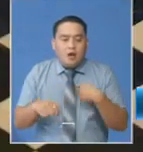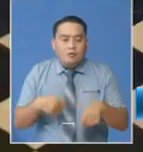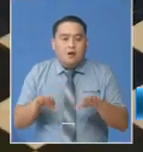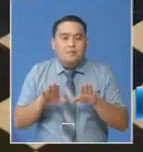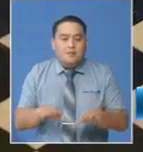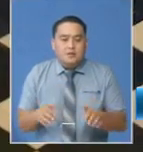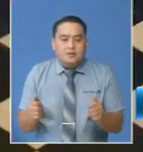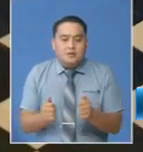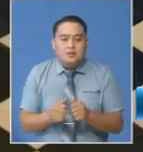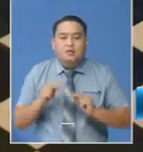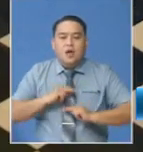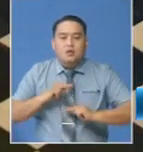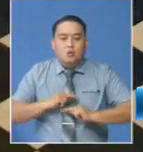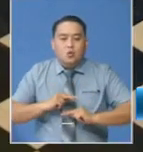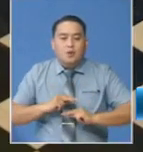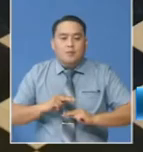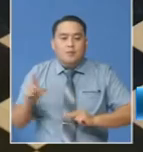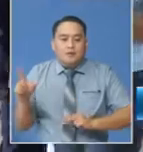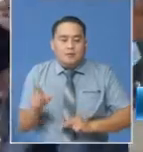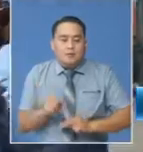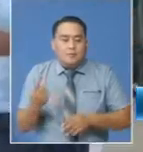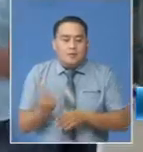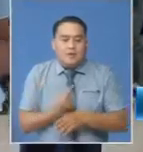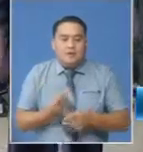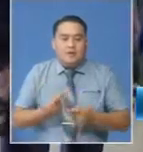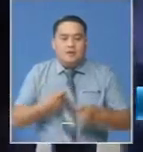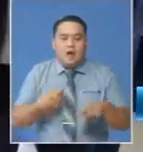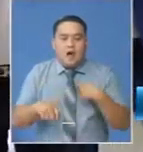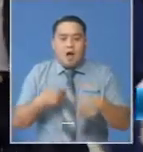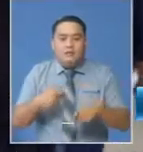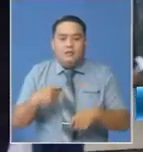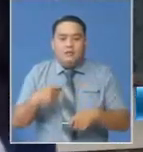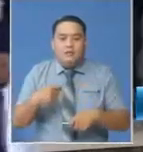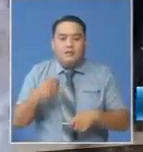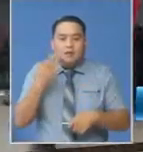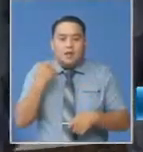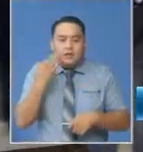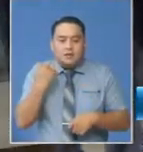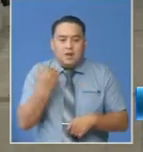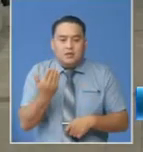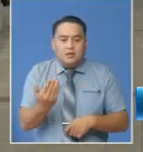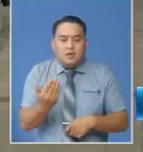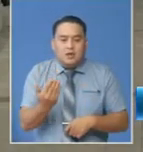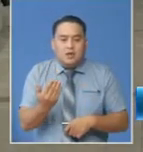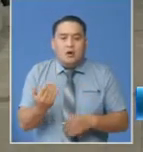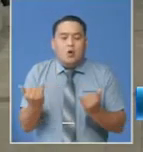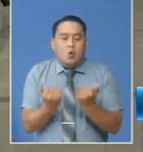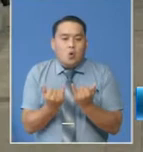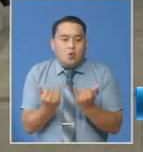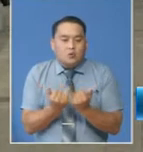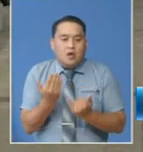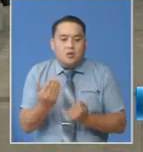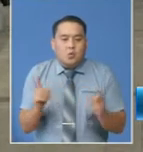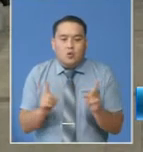точки приграничного сотрудничества прибыла также первая партия товаров из Татарстана. И, как отметили гости МЦПС «Харгос»,